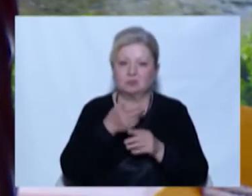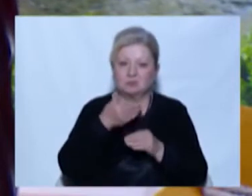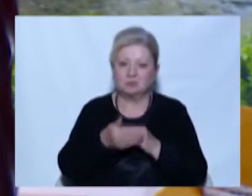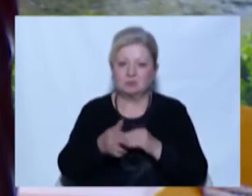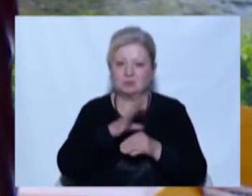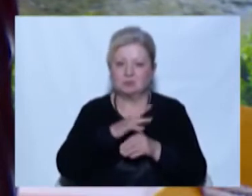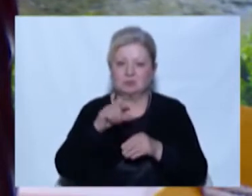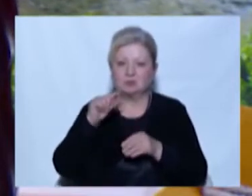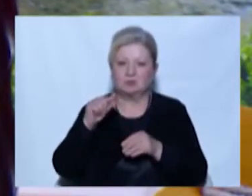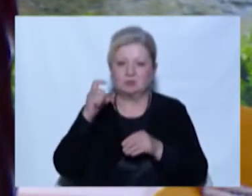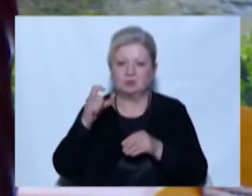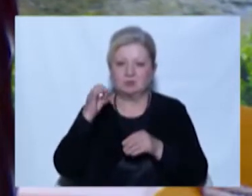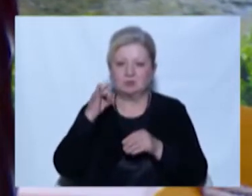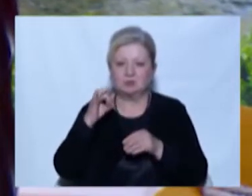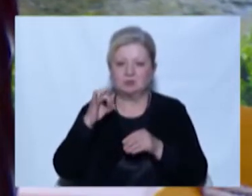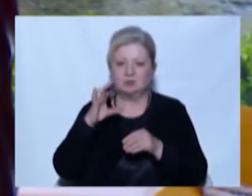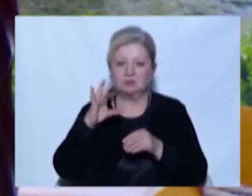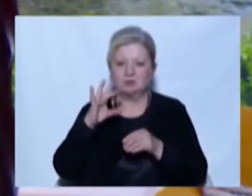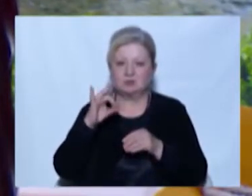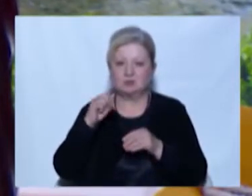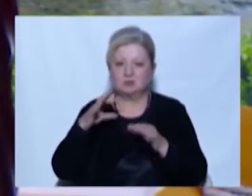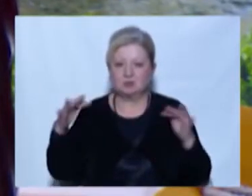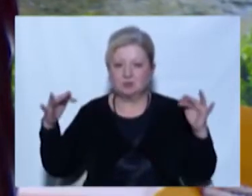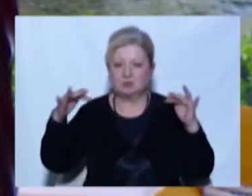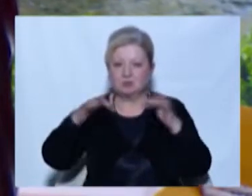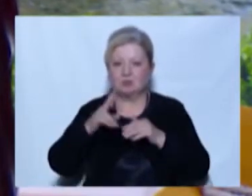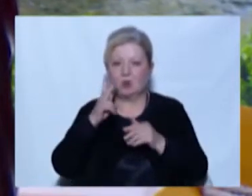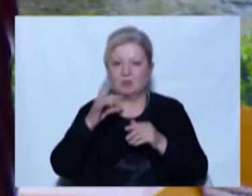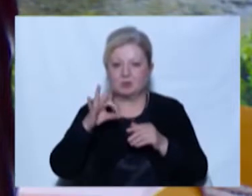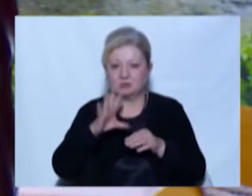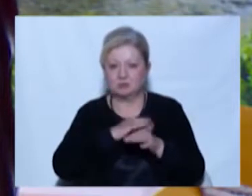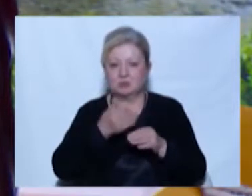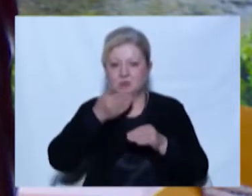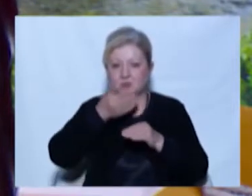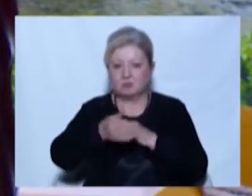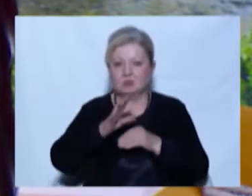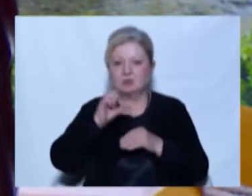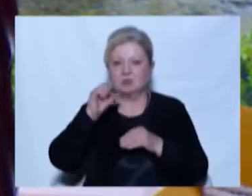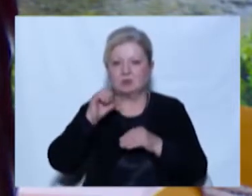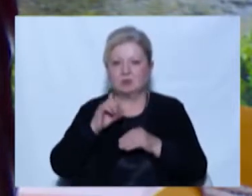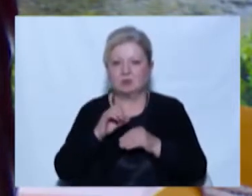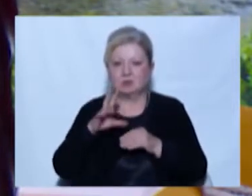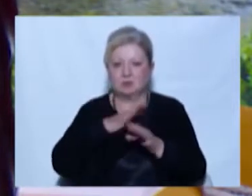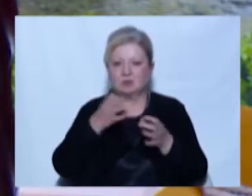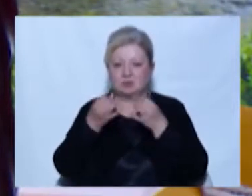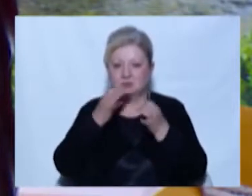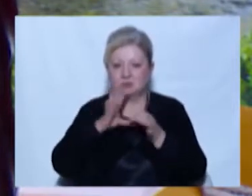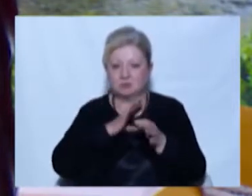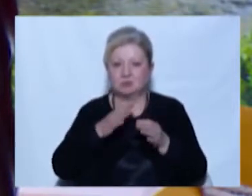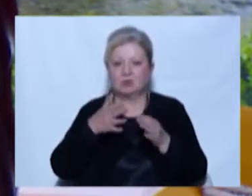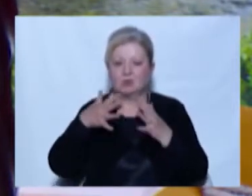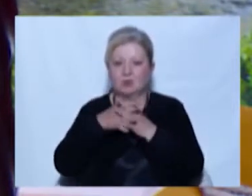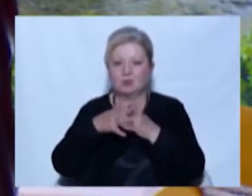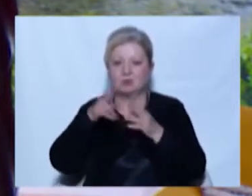თეირანის კონფერენციაზე, მოგვიანებით კი იალტაზე და მერე პოსტამზეც საუბარი იყო იმაზე, რომ ომში და ომის დამთავრების